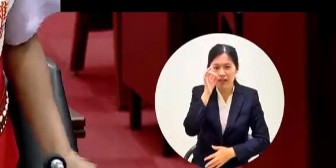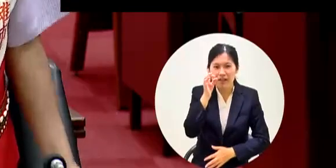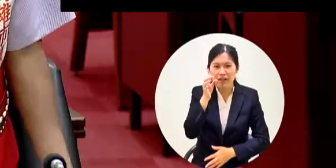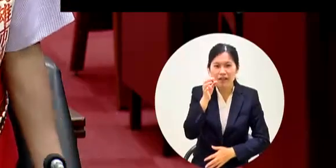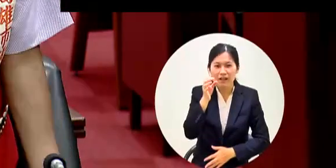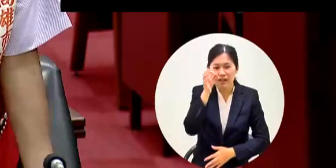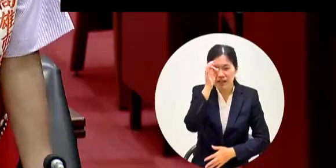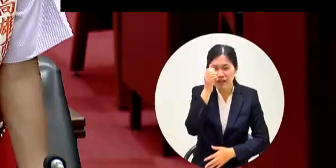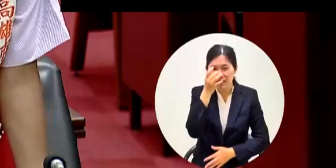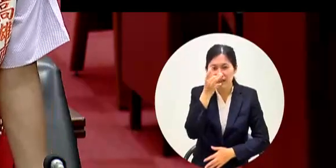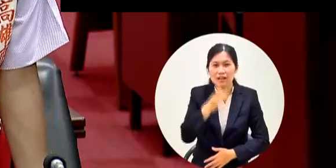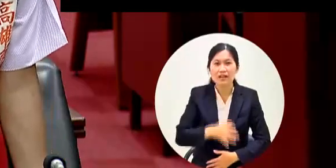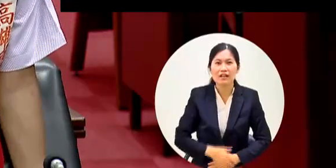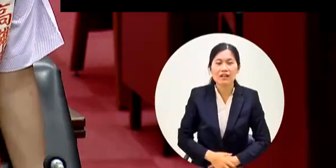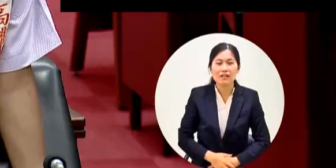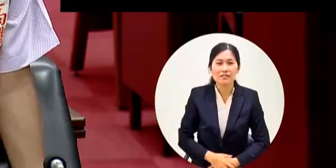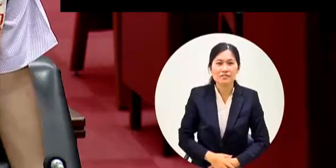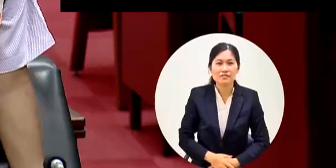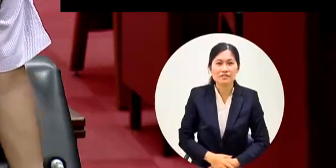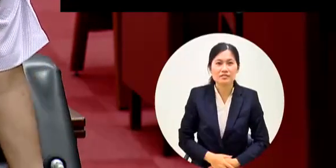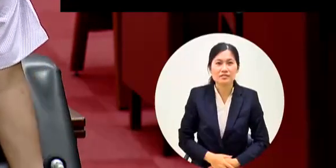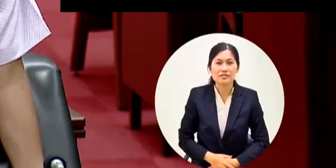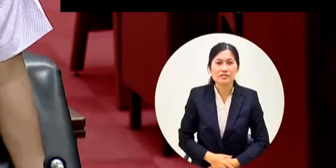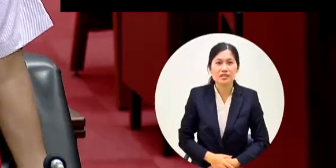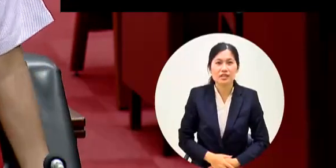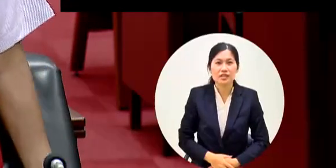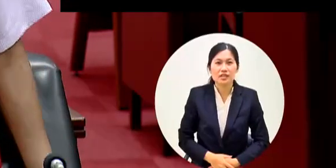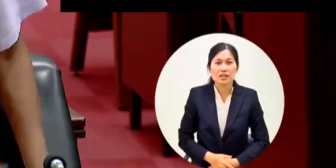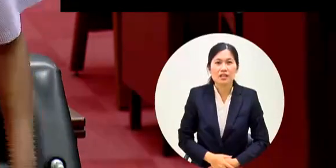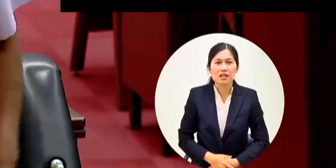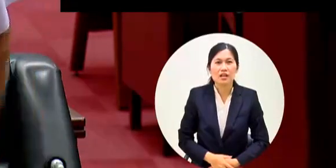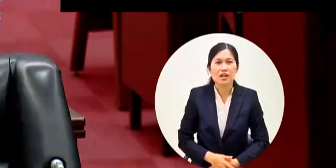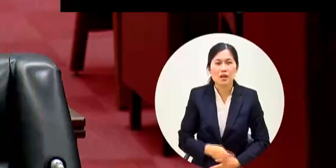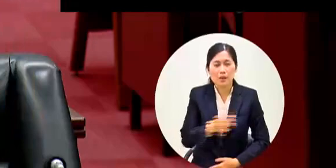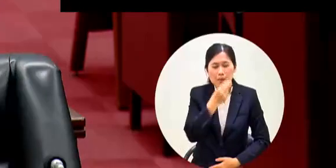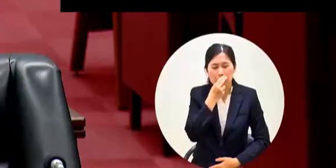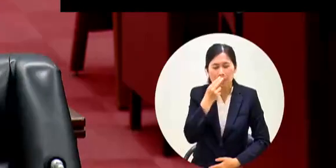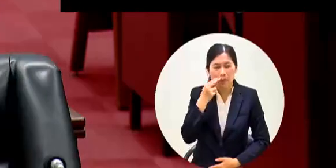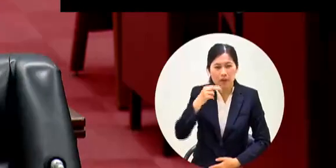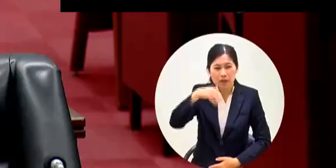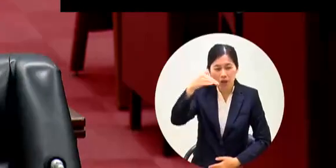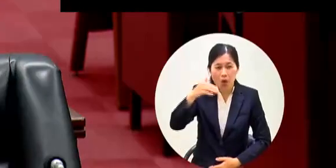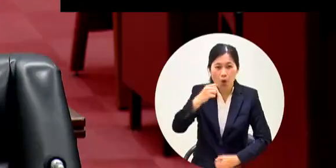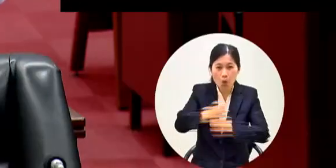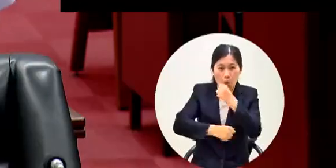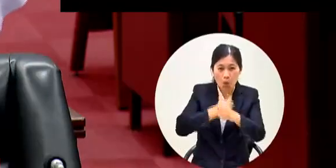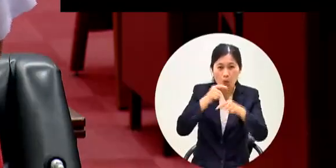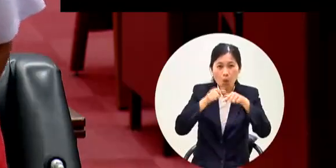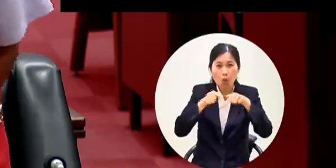诸位，严敏慧在哦。 是。